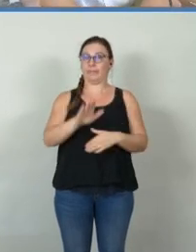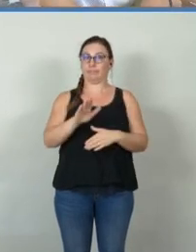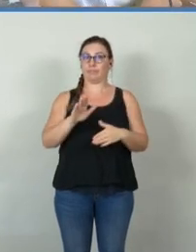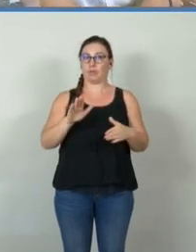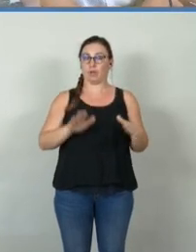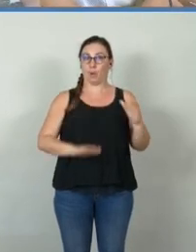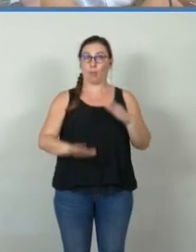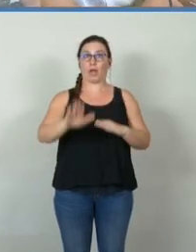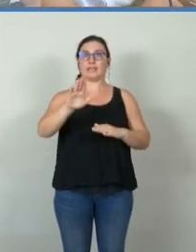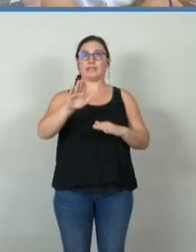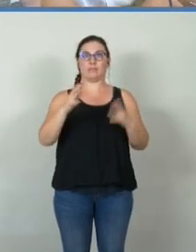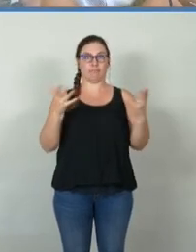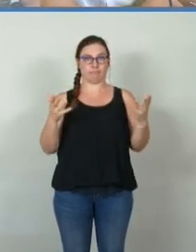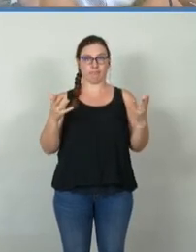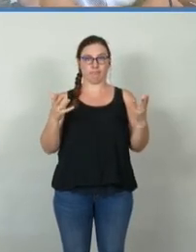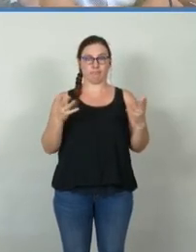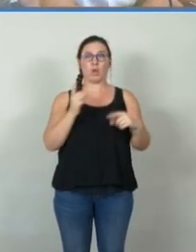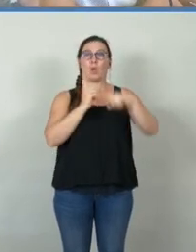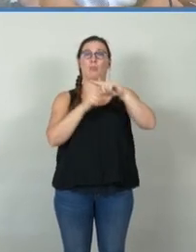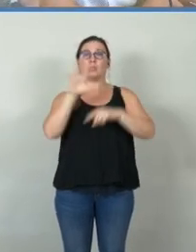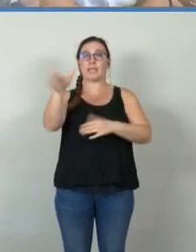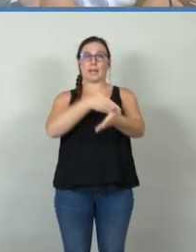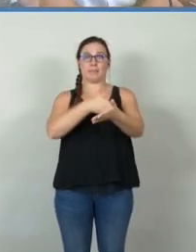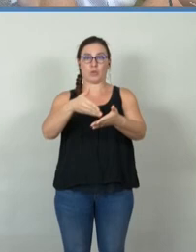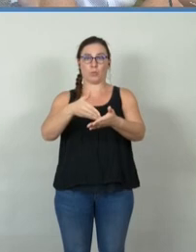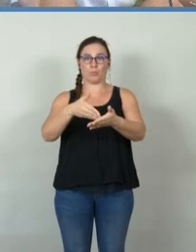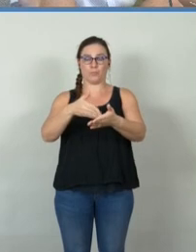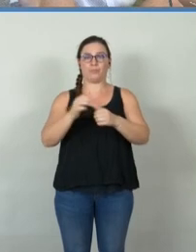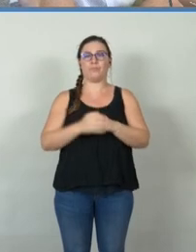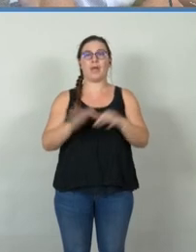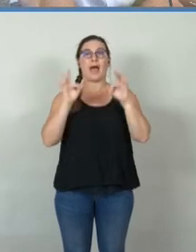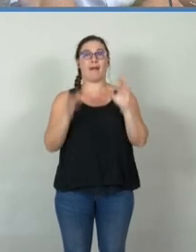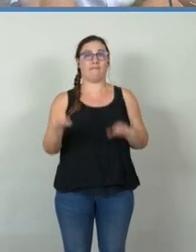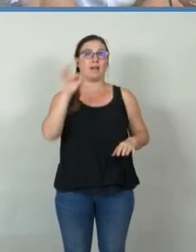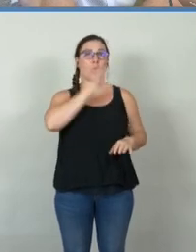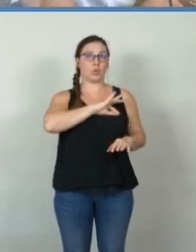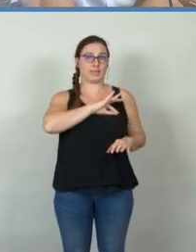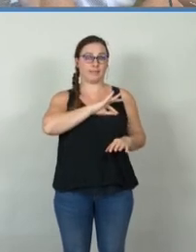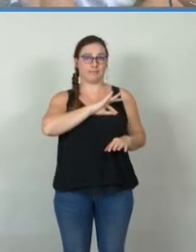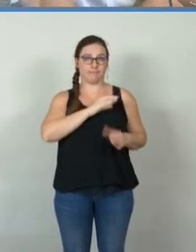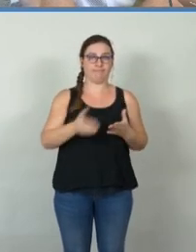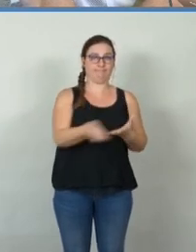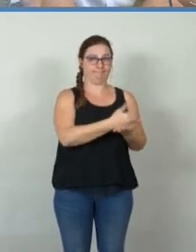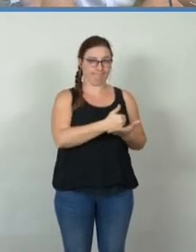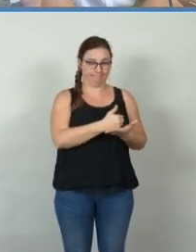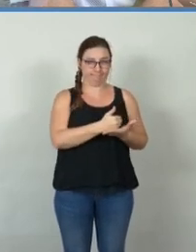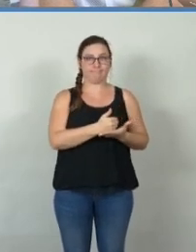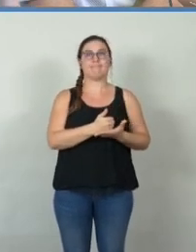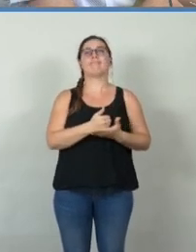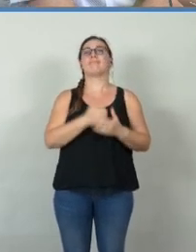de plus de 5 millions pour ce qui concerne les recettes réelles de fonctionnement du budget